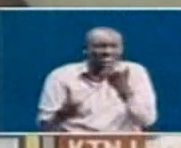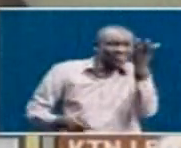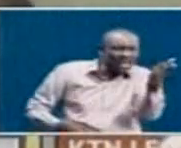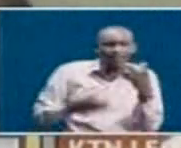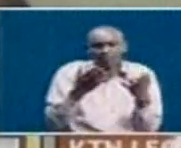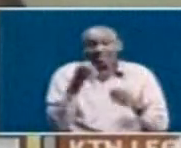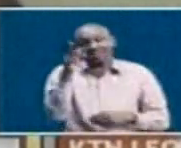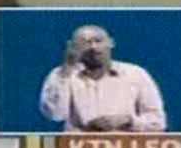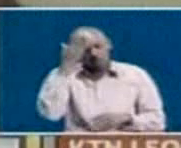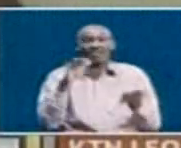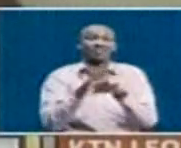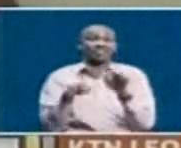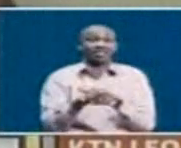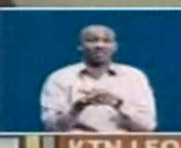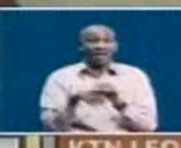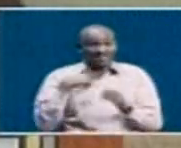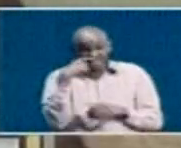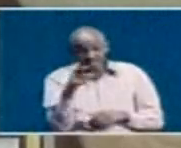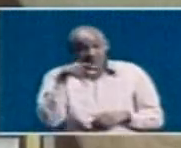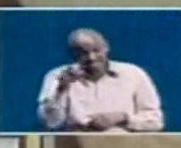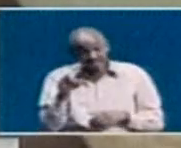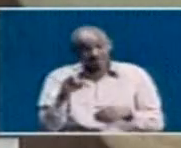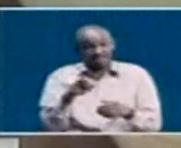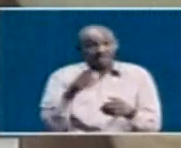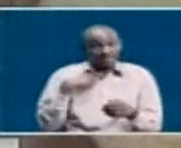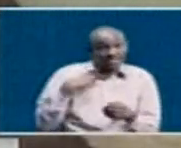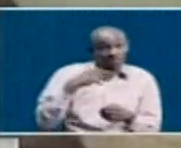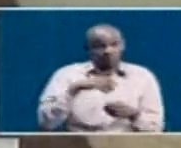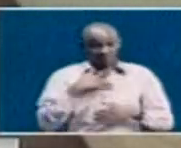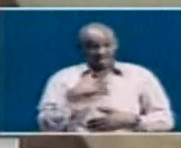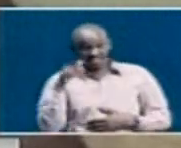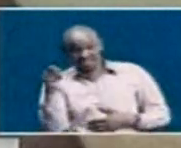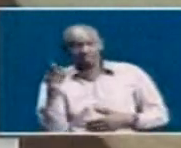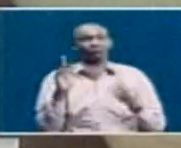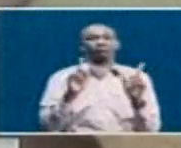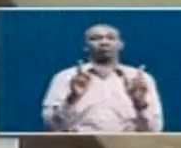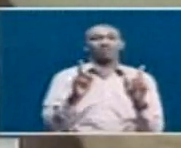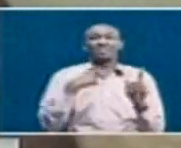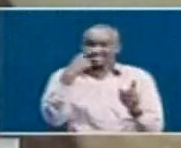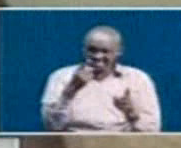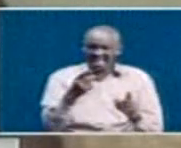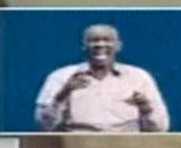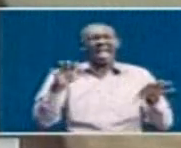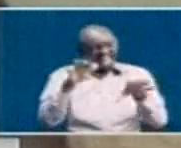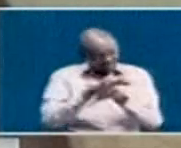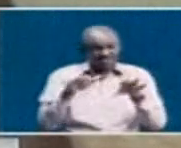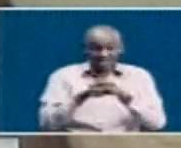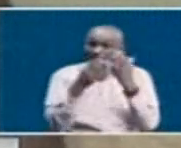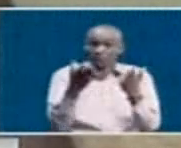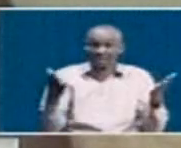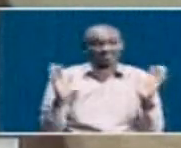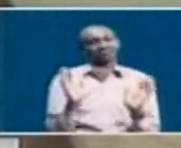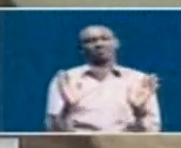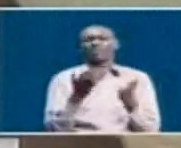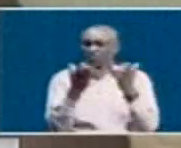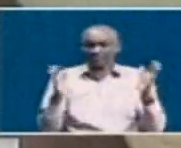uwazi wako. Na tuamaanishi ati mguu mmoja ndani mguu mmoja nje ati tutataka kuzini. Hapana, tuamaanisha mambo ya mali.